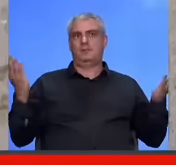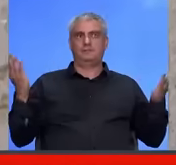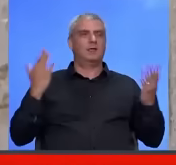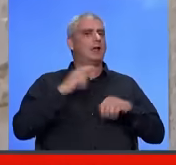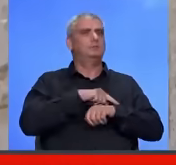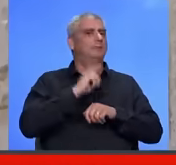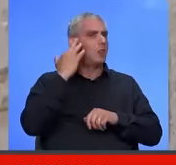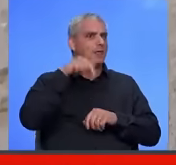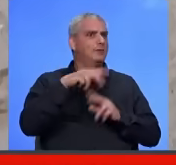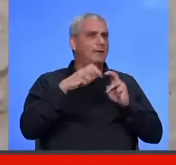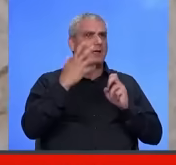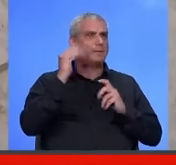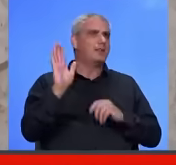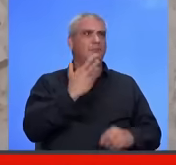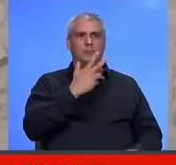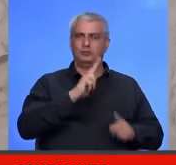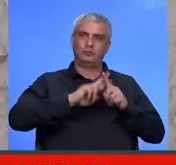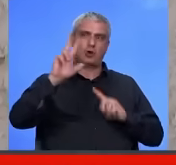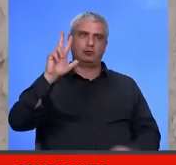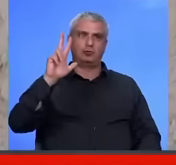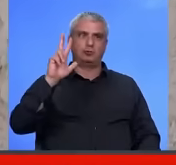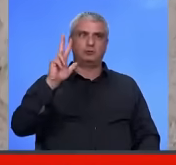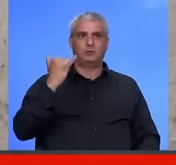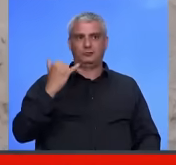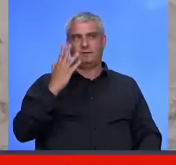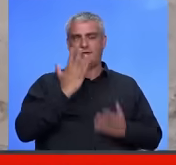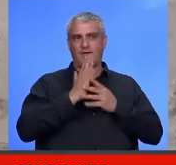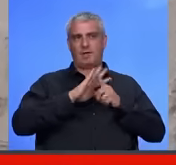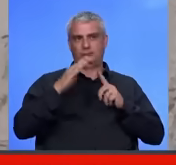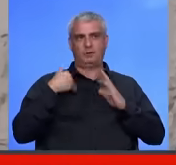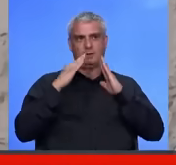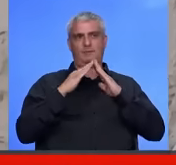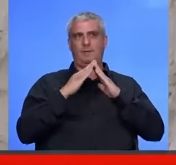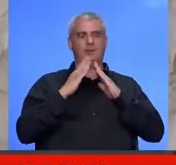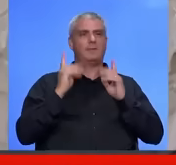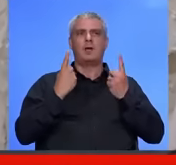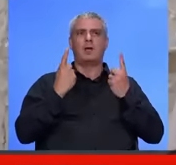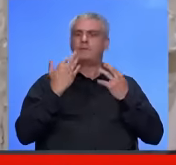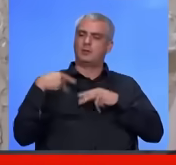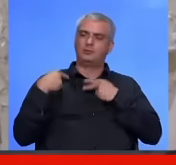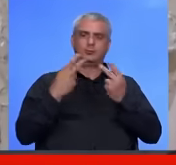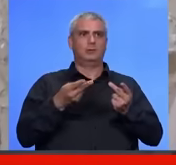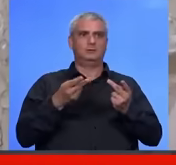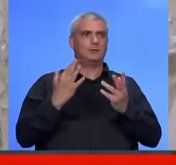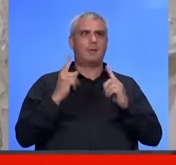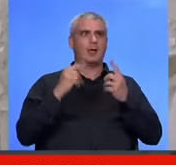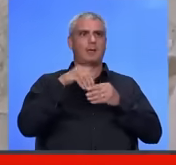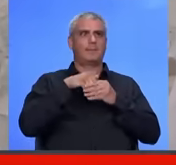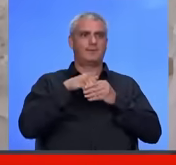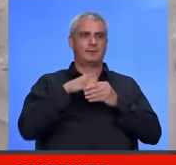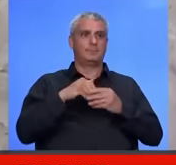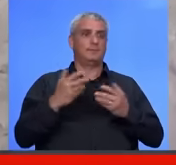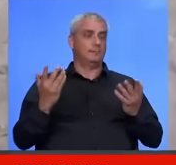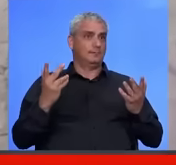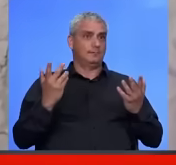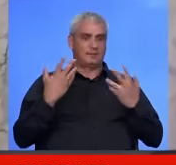לא היית בעיר? כמה זמן היית מפונה? 3 חודשים, ועכשיו 5 חודשים אני בבית. ומה קרה מהרגע שחזרת הביתה? מה קרה בפנים? מה